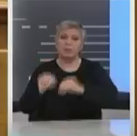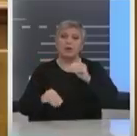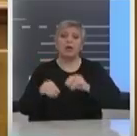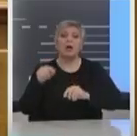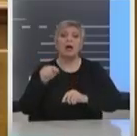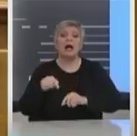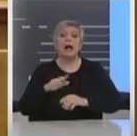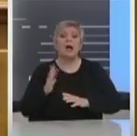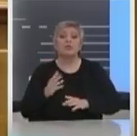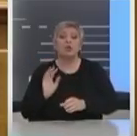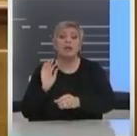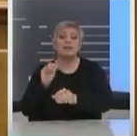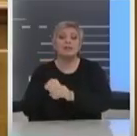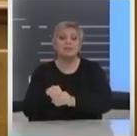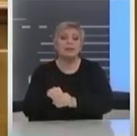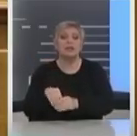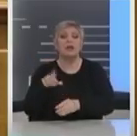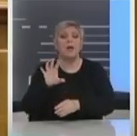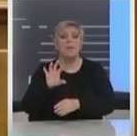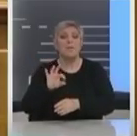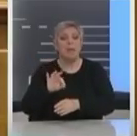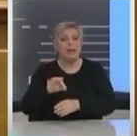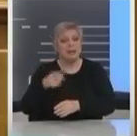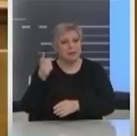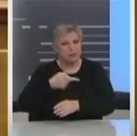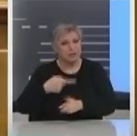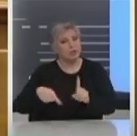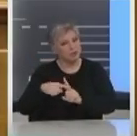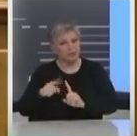τη συμμετοχή του 50% των εργαζομένων.